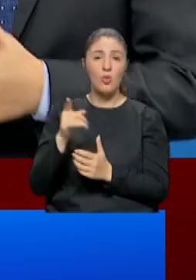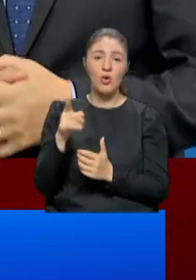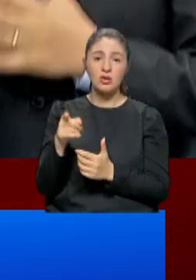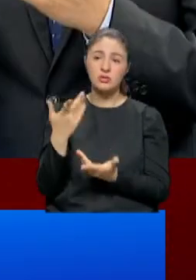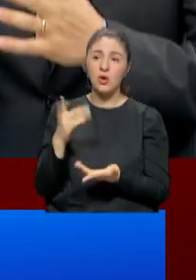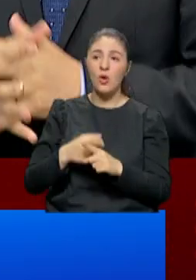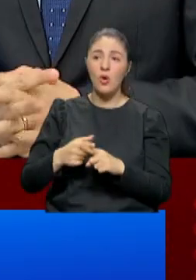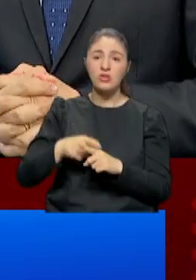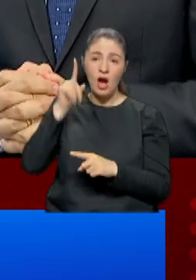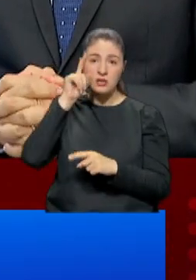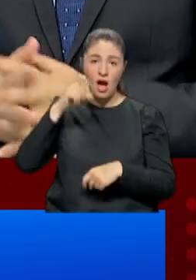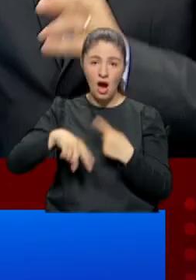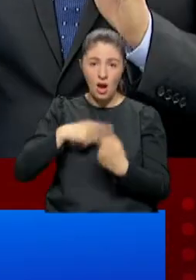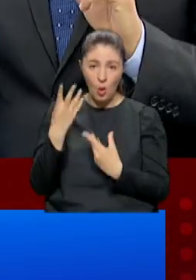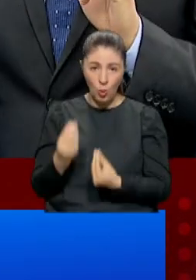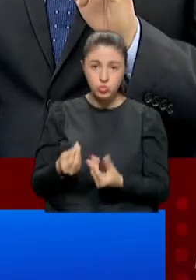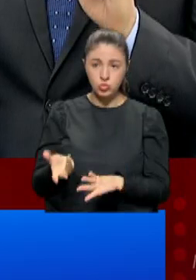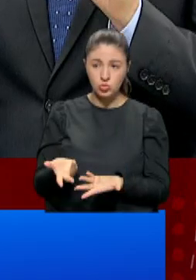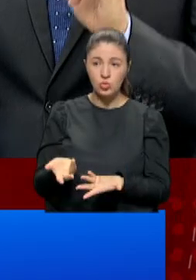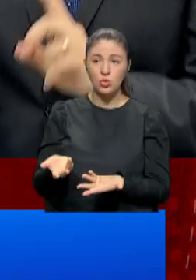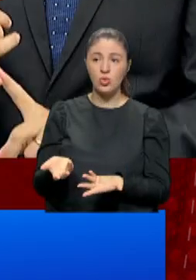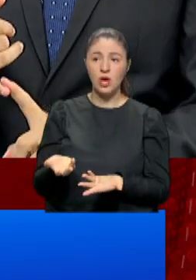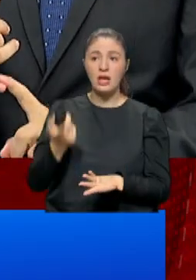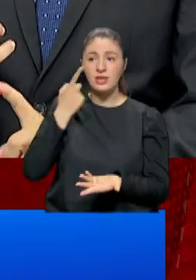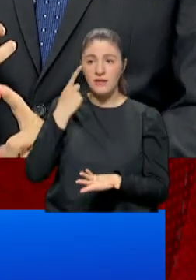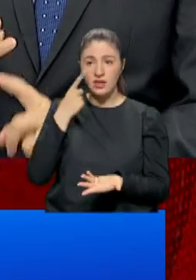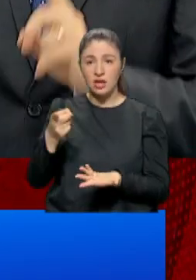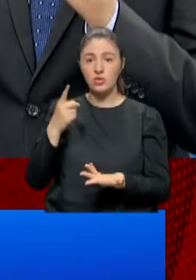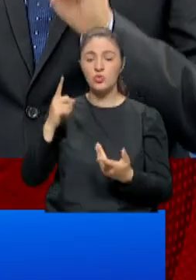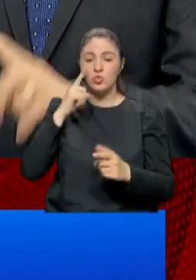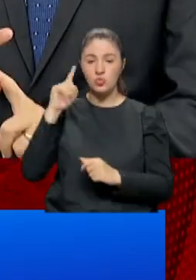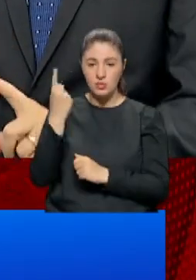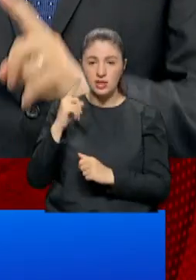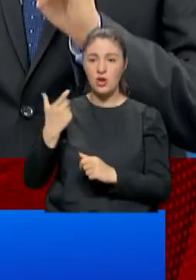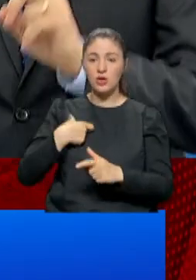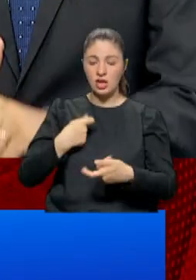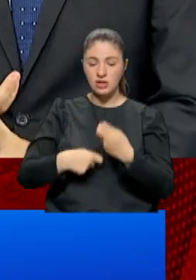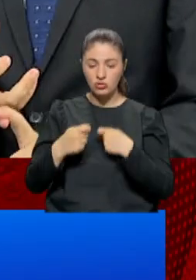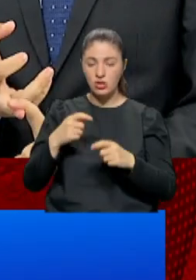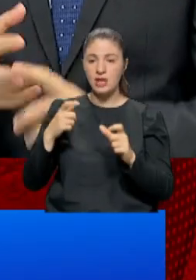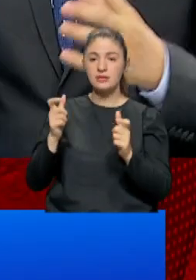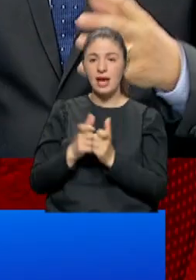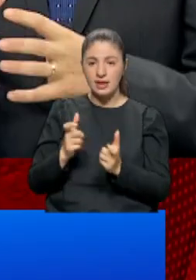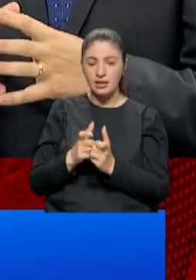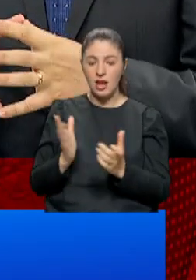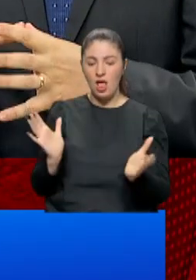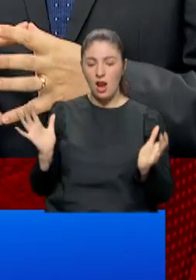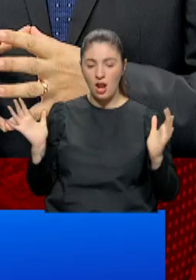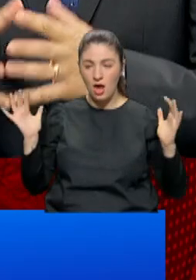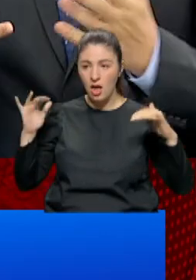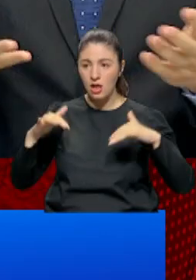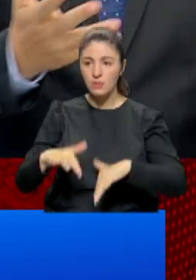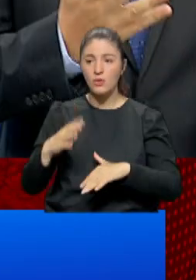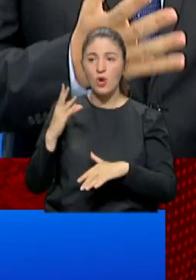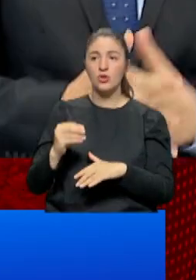orası ortak aklın arandığı yani devletlerin hükümetlerin özel sektörün STK ların bir araya